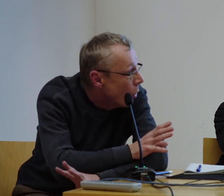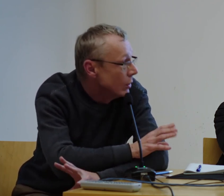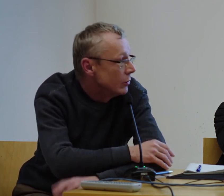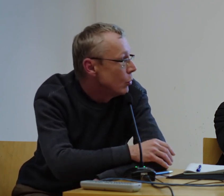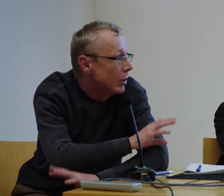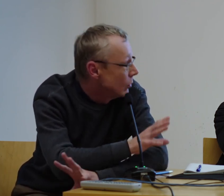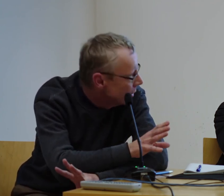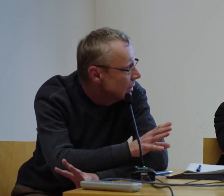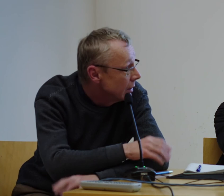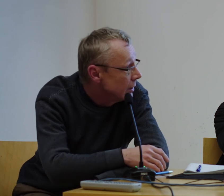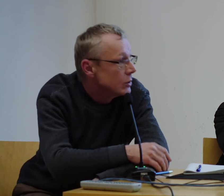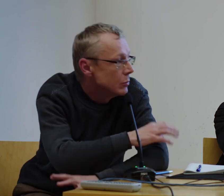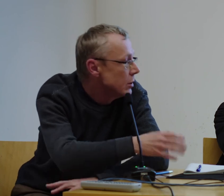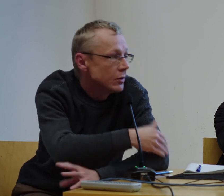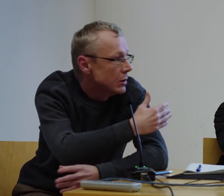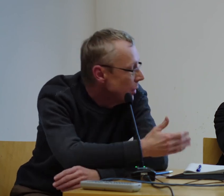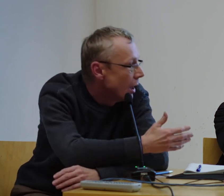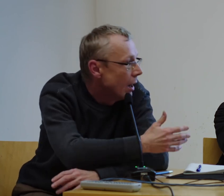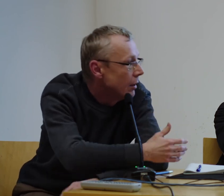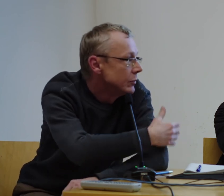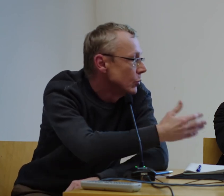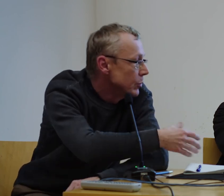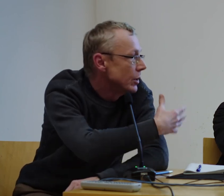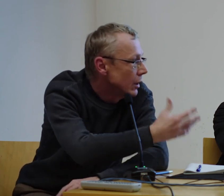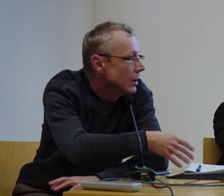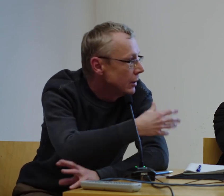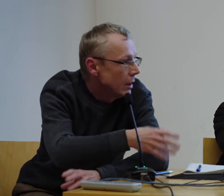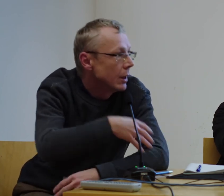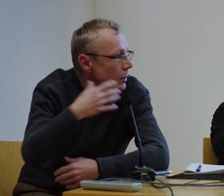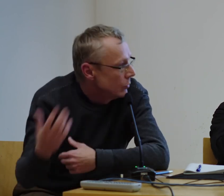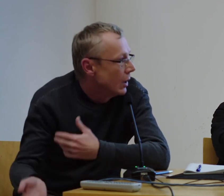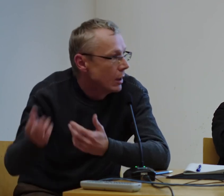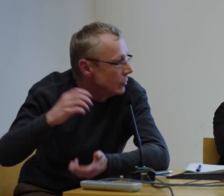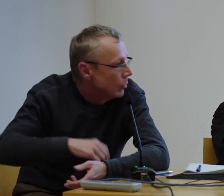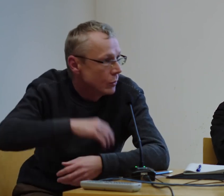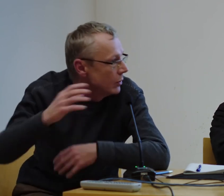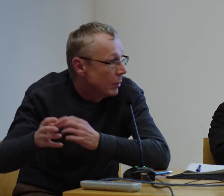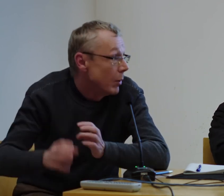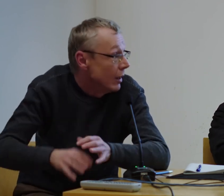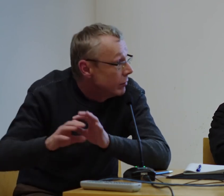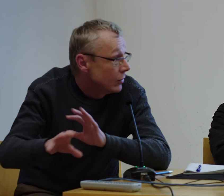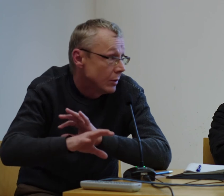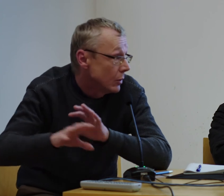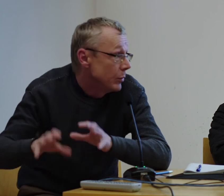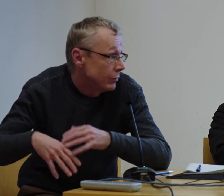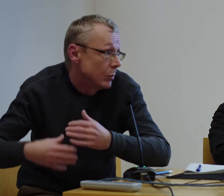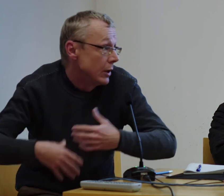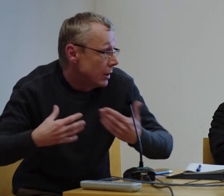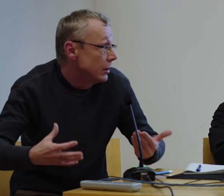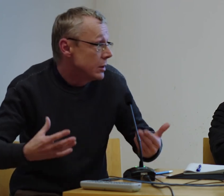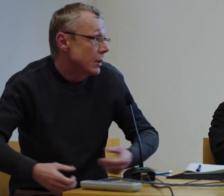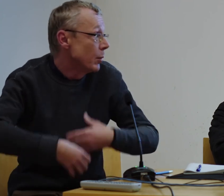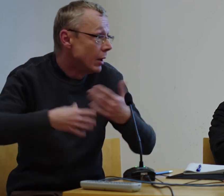ten výkon je zhruba srovnatelný, že samozřejmě zatím nějaká, jsou tam ještě nějaké kritéria, nějaké vzdělání, schopnosti, blablabla, ale vlastně jakoby v